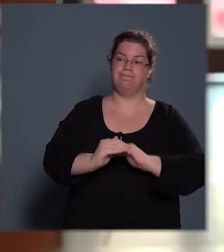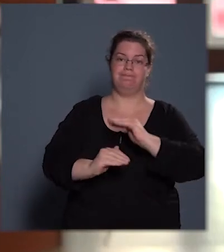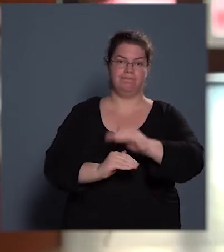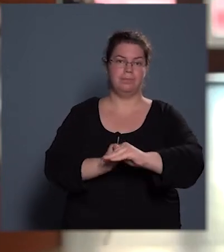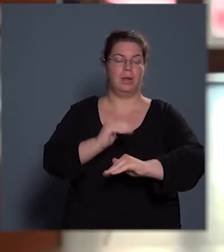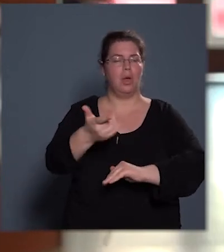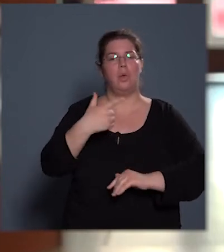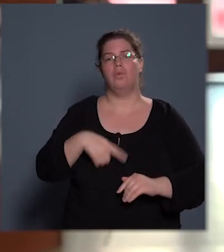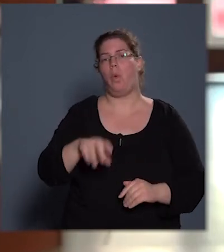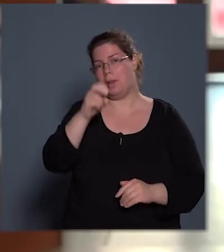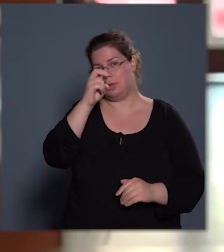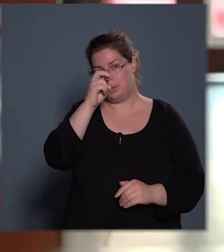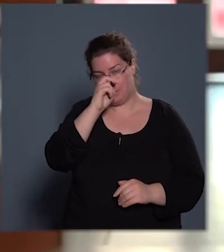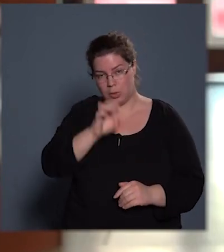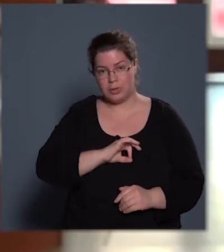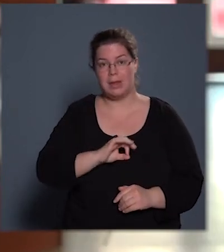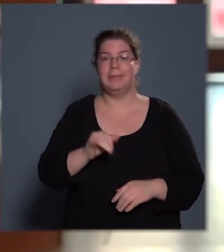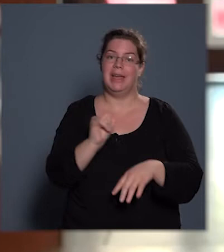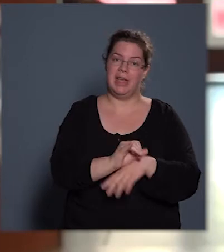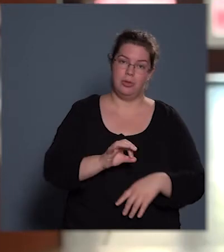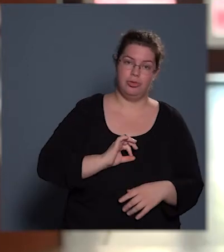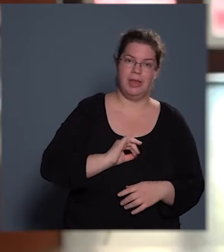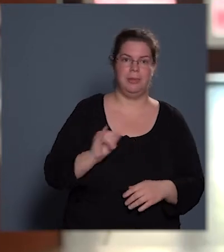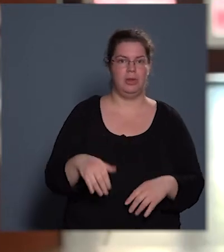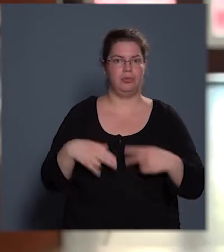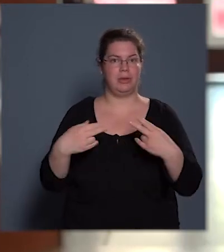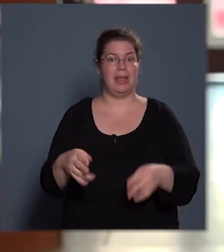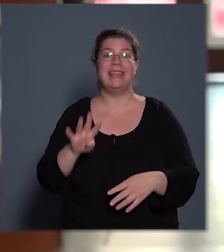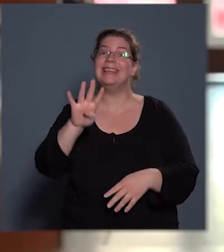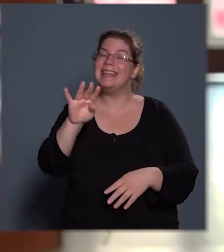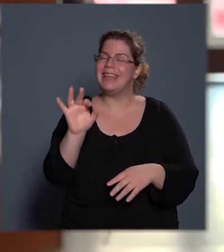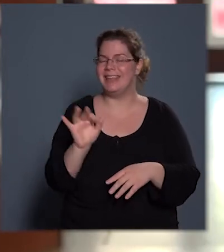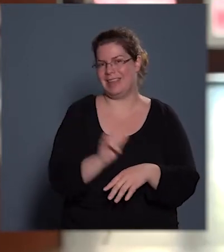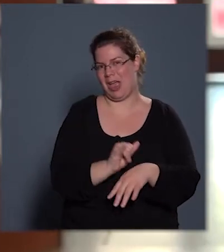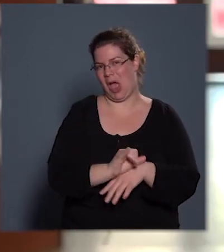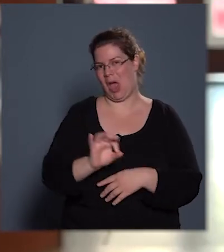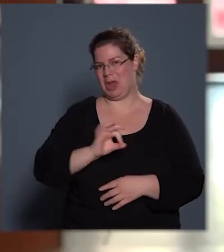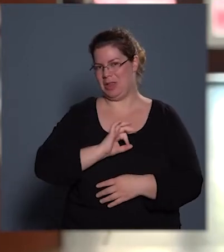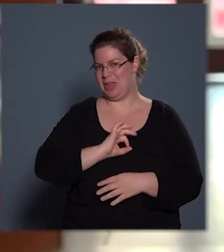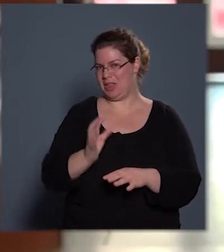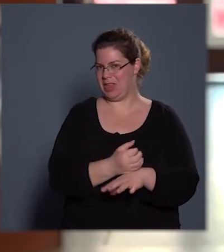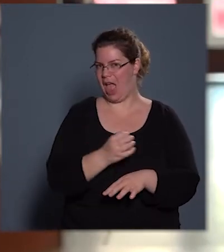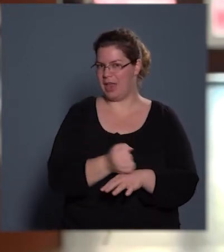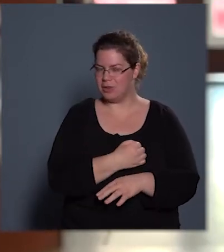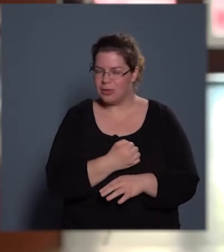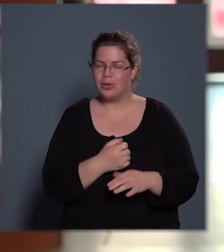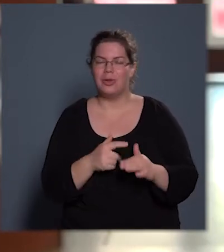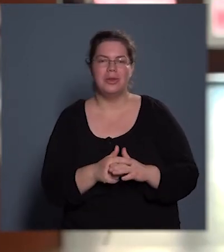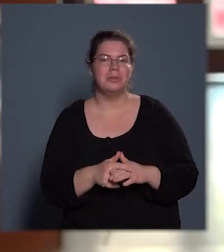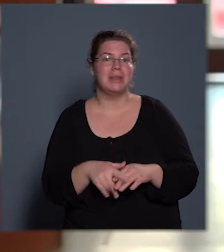volt bronzérem, ezüstérem, és aztán 4 aranyat nyertünk közben, tehát